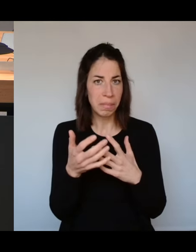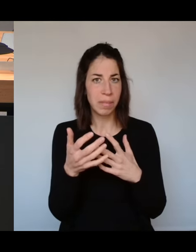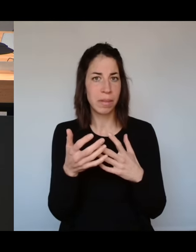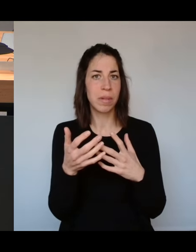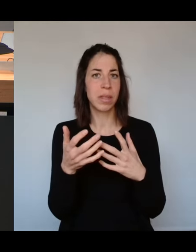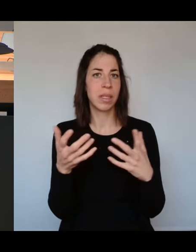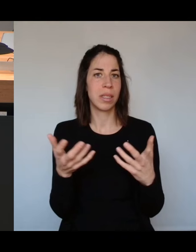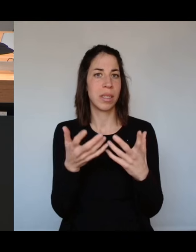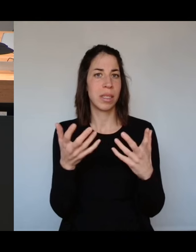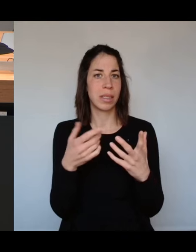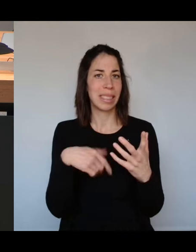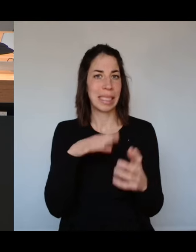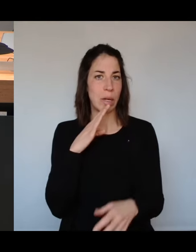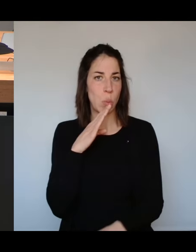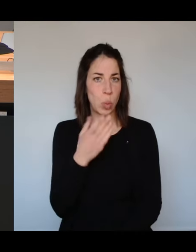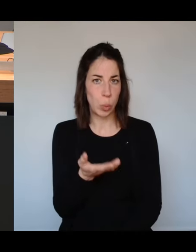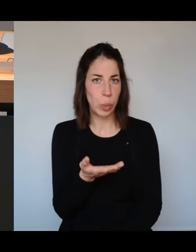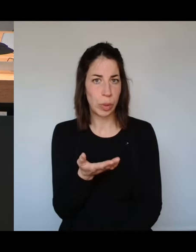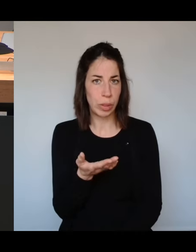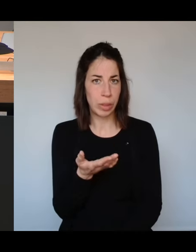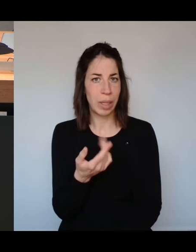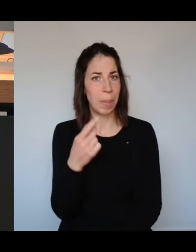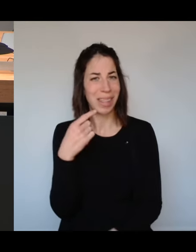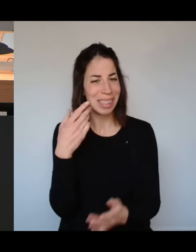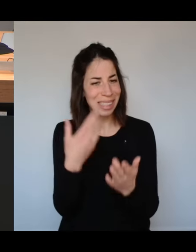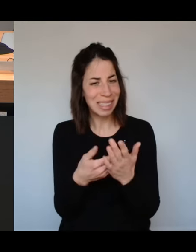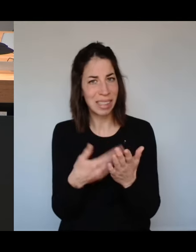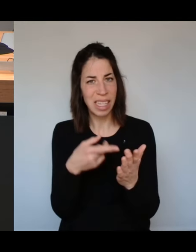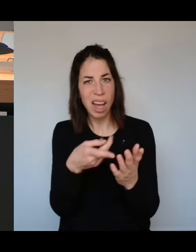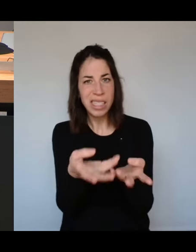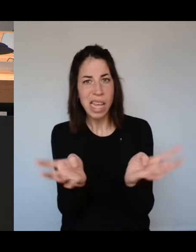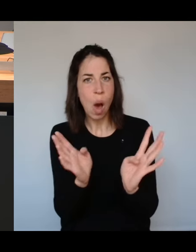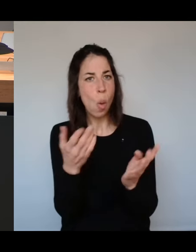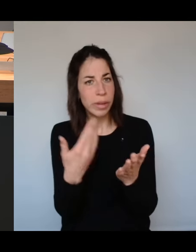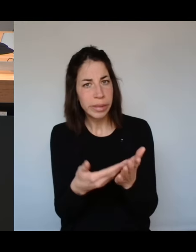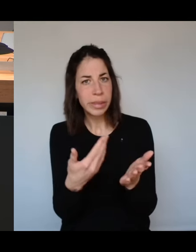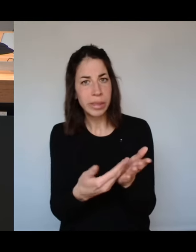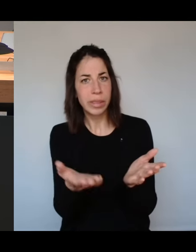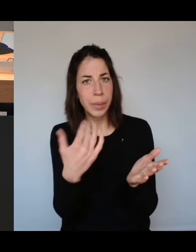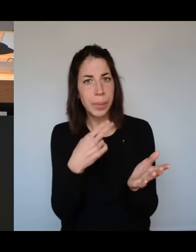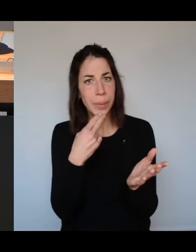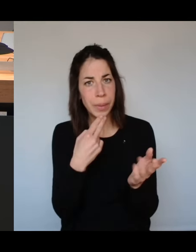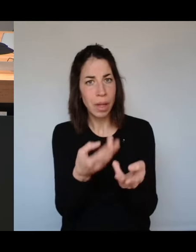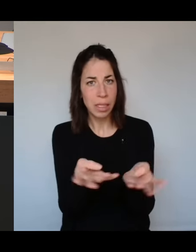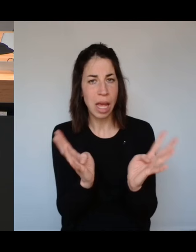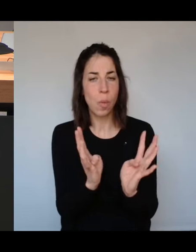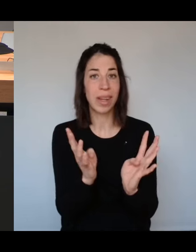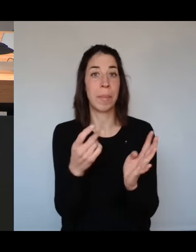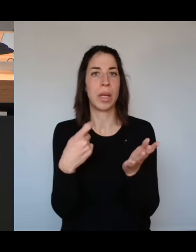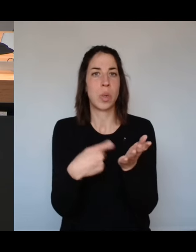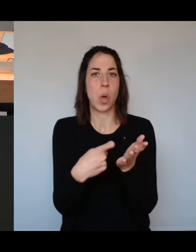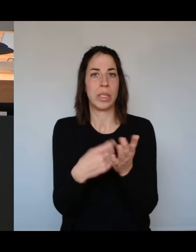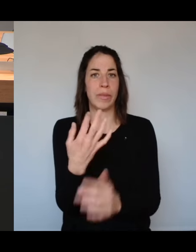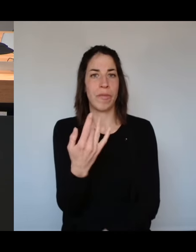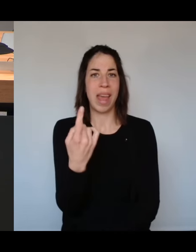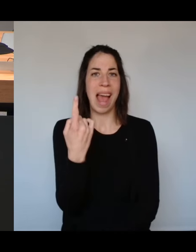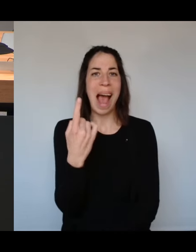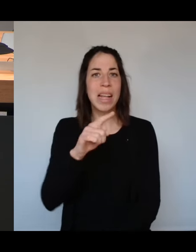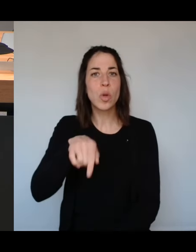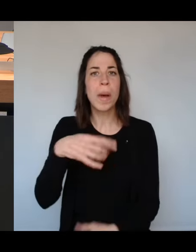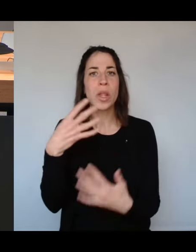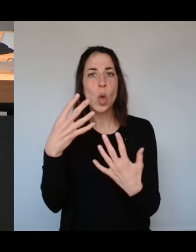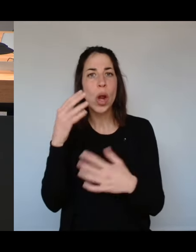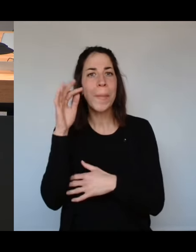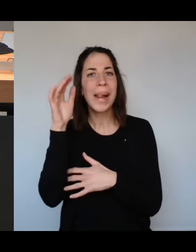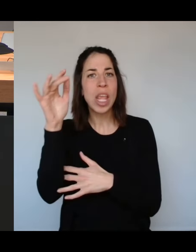Zaun. Der geplante Zaun steht mit Kosten in Höhe von 1,9 Millionen Euro nicht im Mittelpunkt des Maßnahmenpakets des